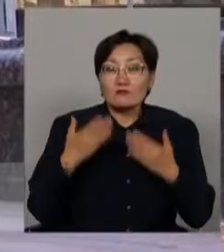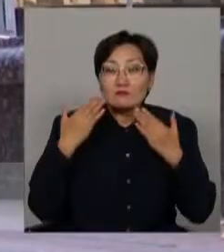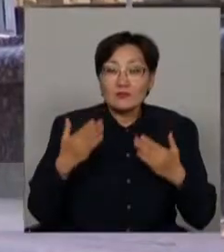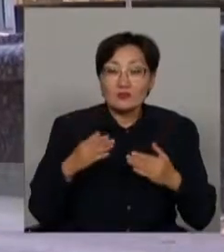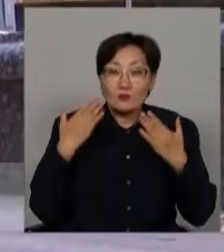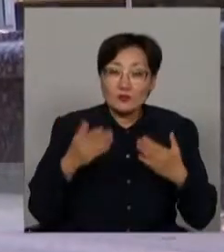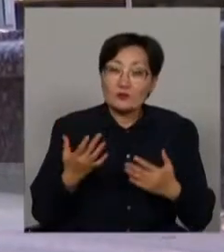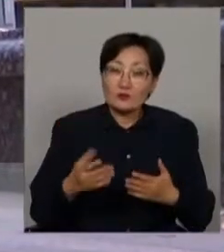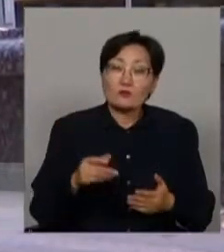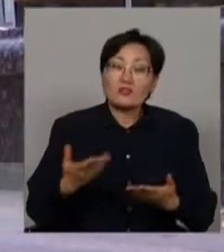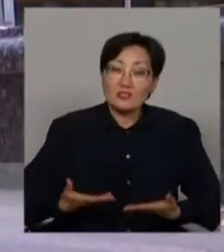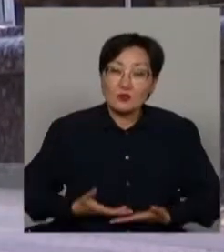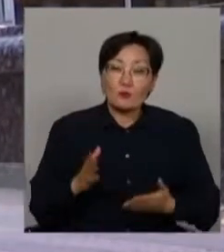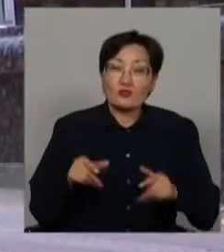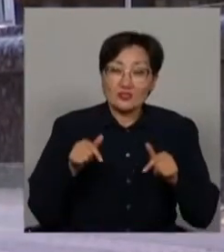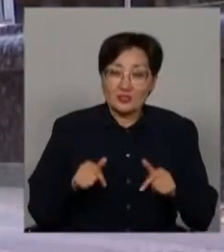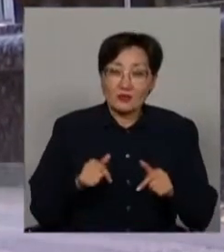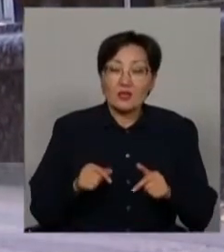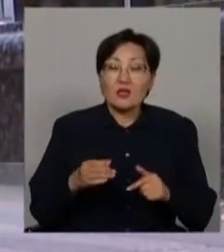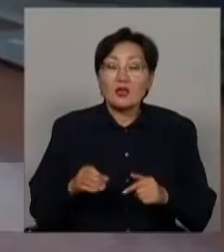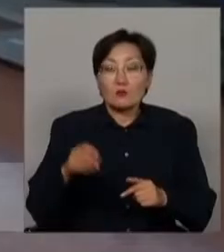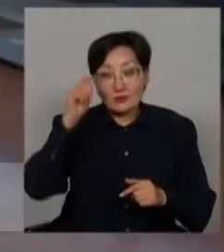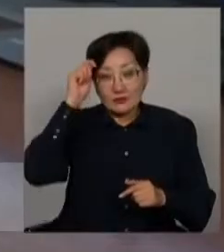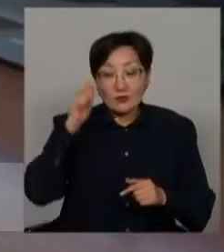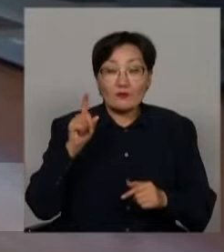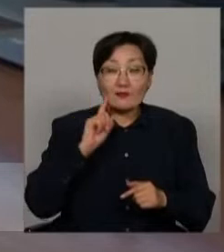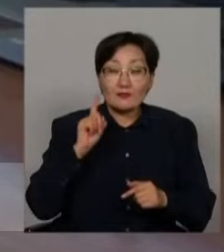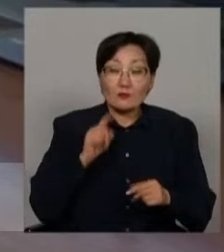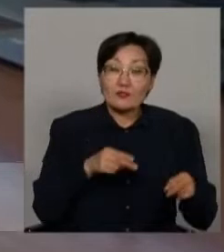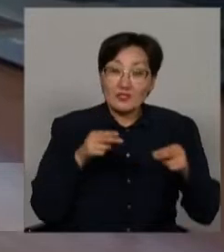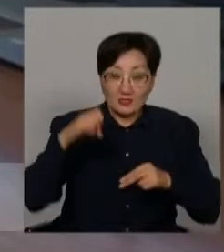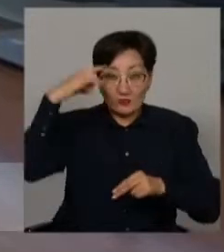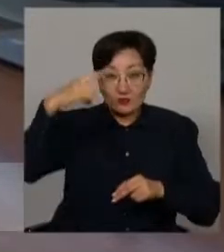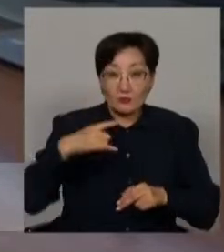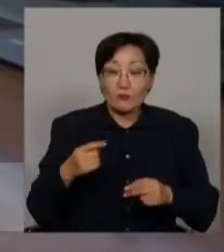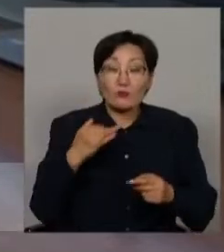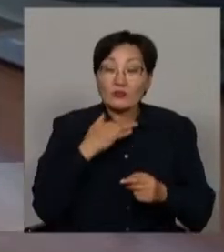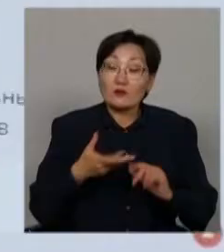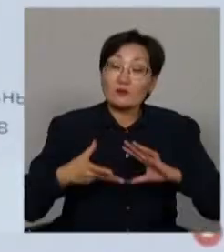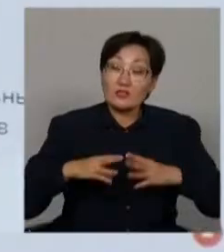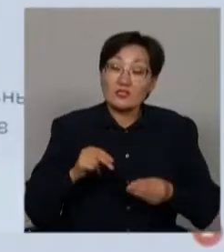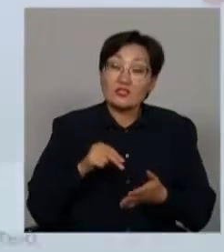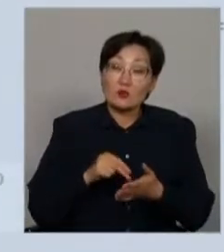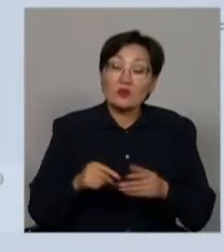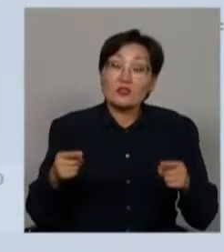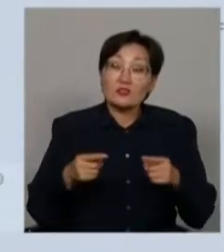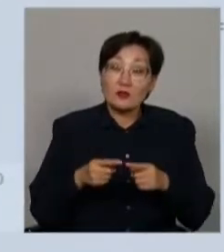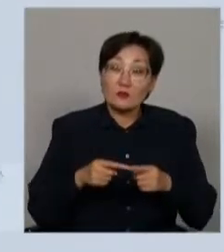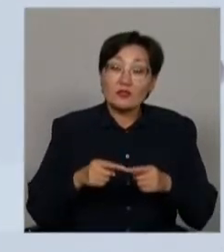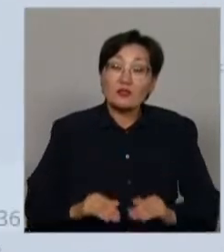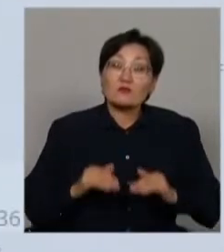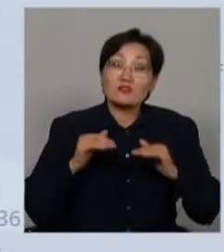и то, сколько он пробудет здесь. Таких, как Ростислав Косевец, временно мигрировавших в Казахстан немало. В результате цены на аренду поползли